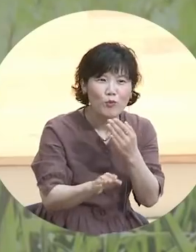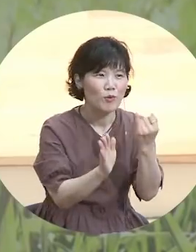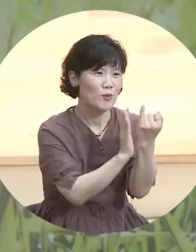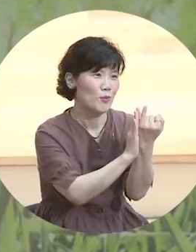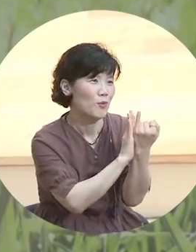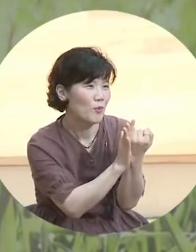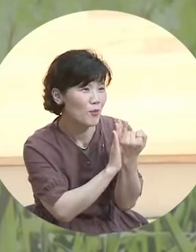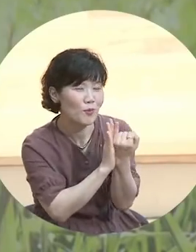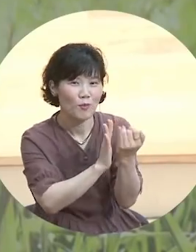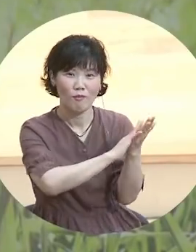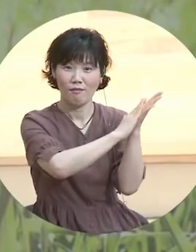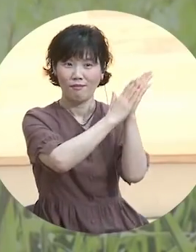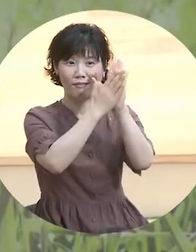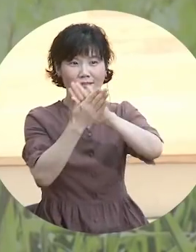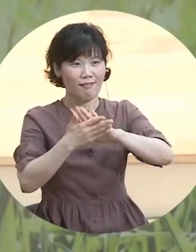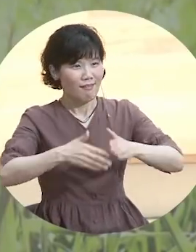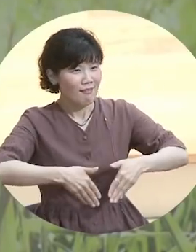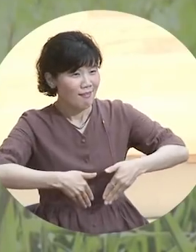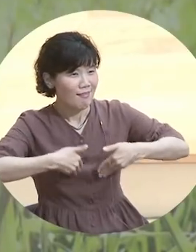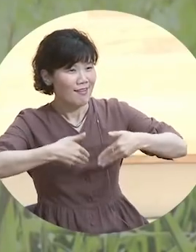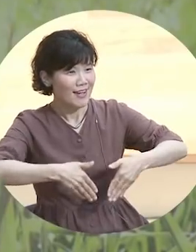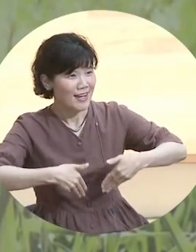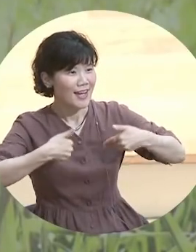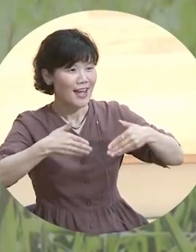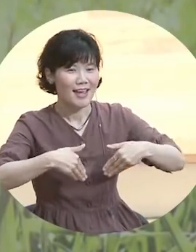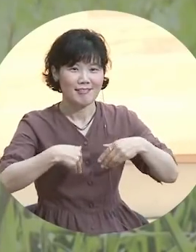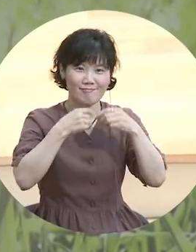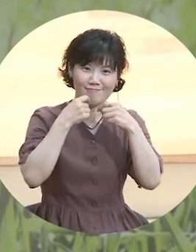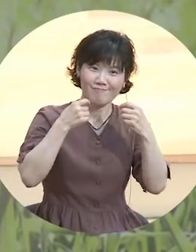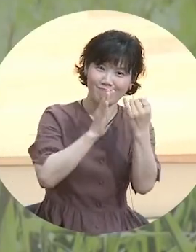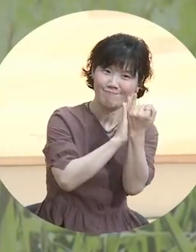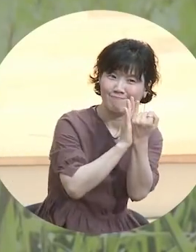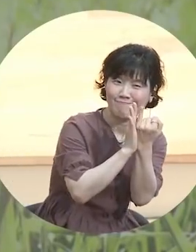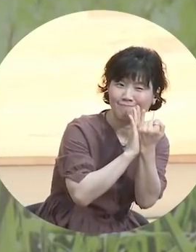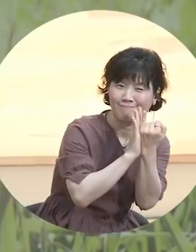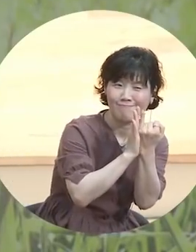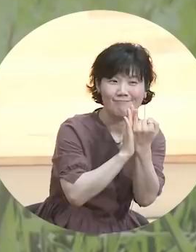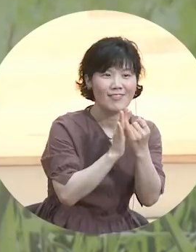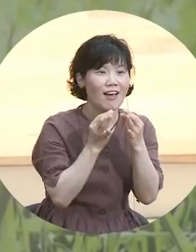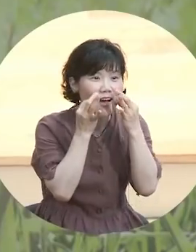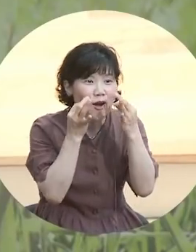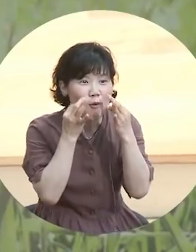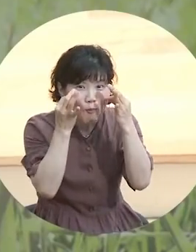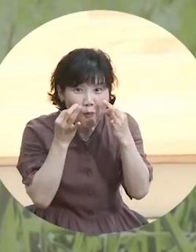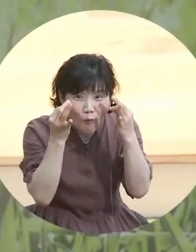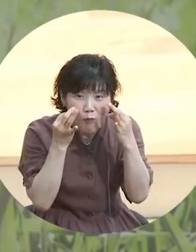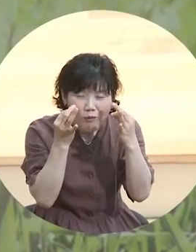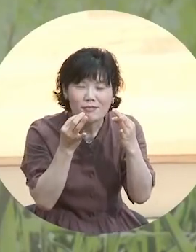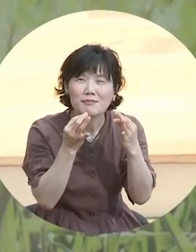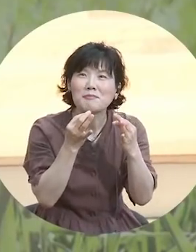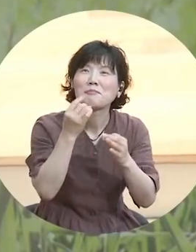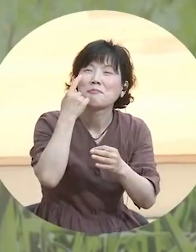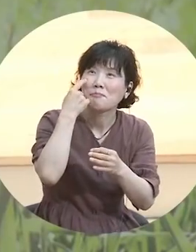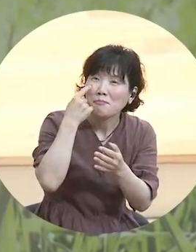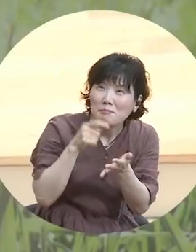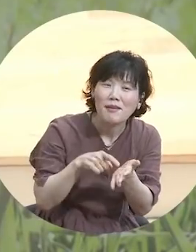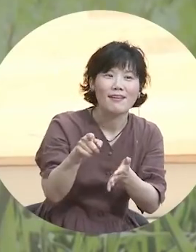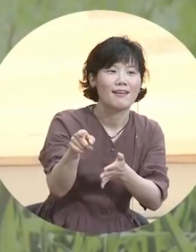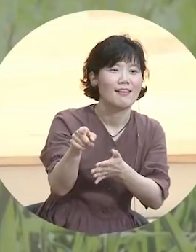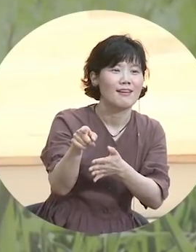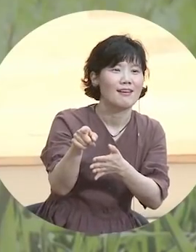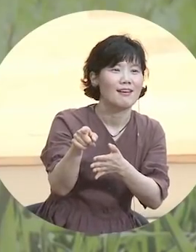거예요. 아주 다정다감하게 아주 나이스하게 그렇게 잘해주려고 애를 쓰는 것이 눈으로 확 확인이